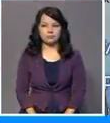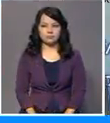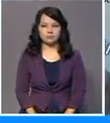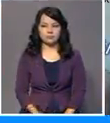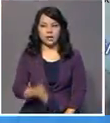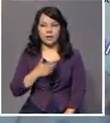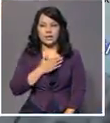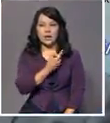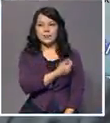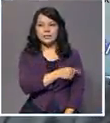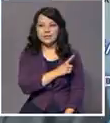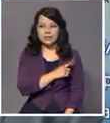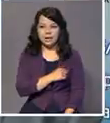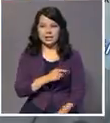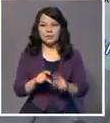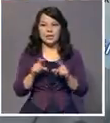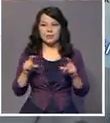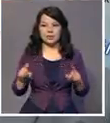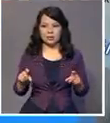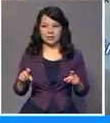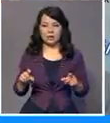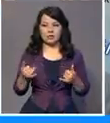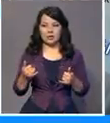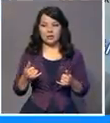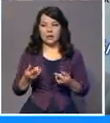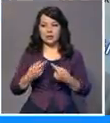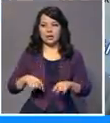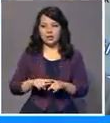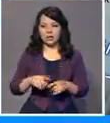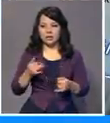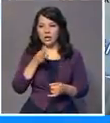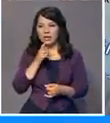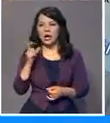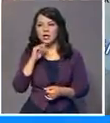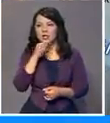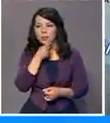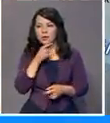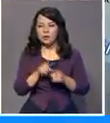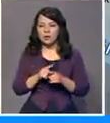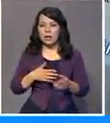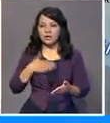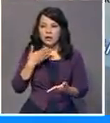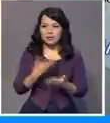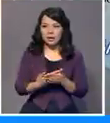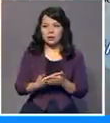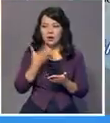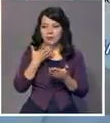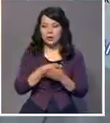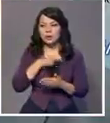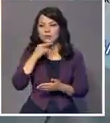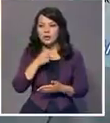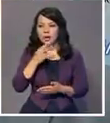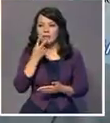Біздің медицинамыздың мекемелерін рыночный экономикаға жолымыз салған, сол үшін біз көп